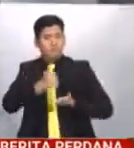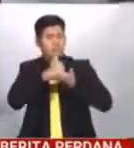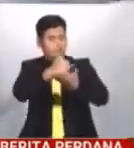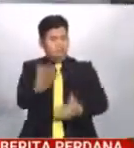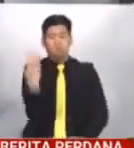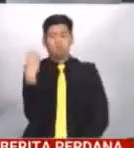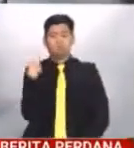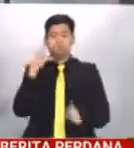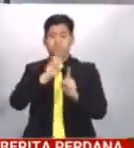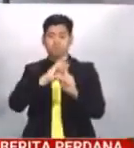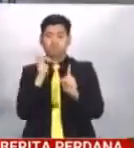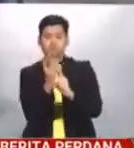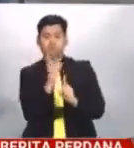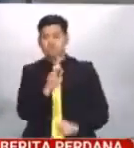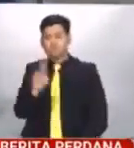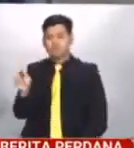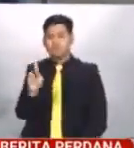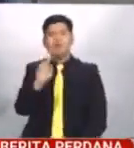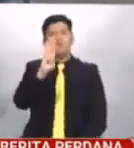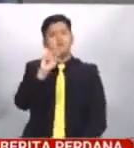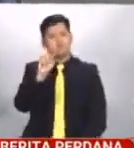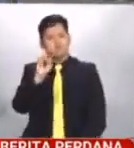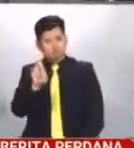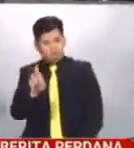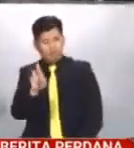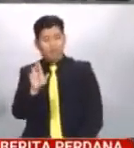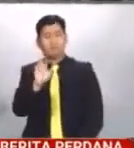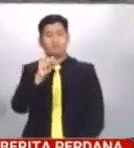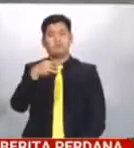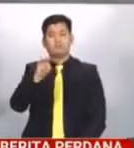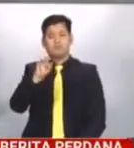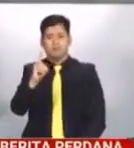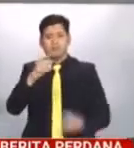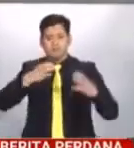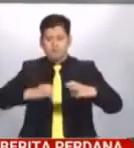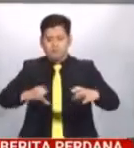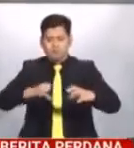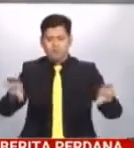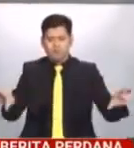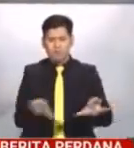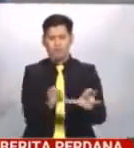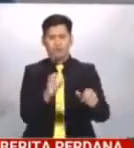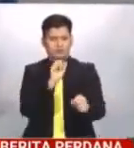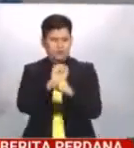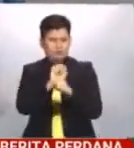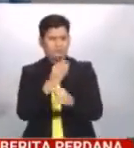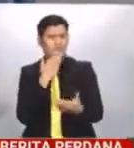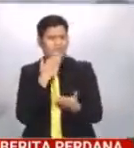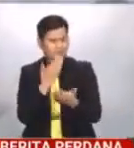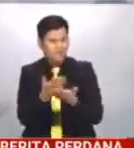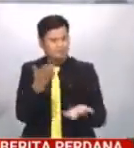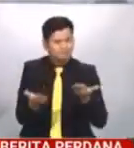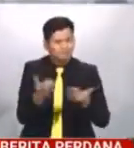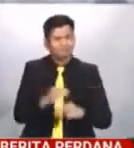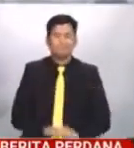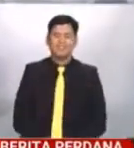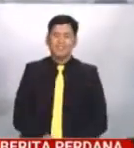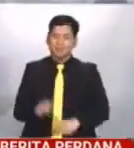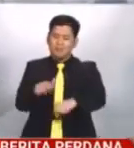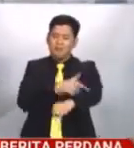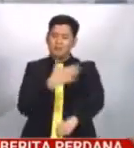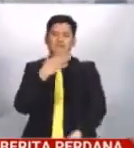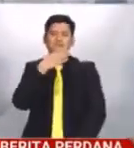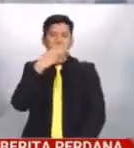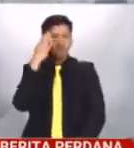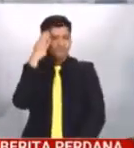pegawai kebajikan masyarakat kanan, Basir Ahmad, beliau cuba mengendalikan tugasan sebaik mungkin. Jadi sepanjang pengalaman